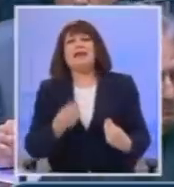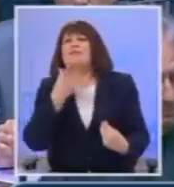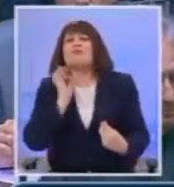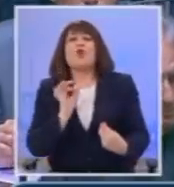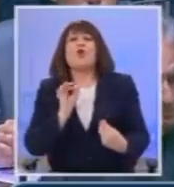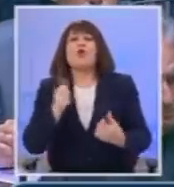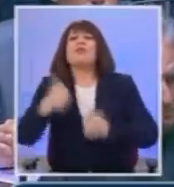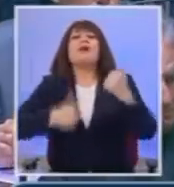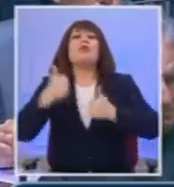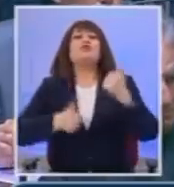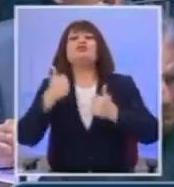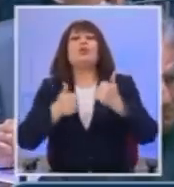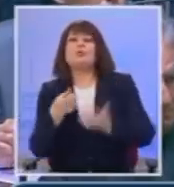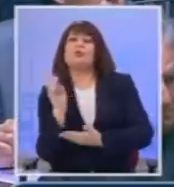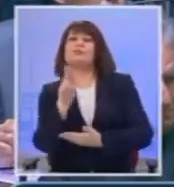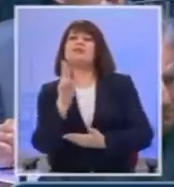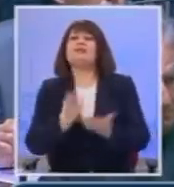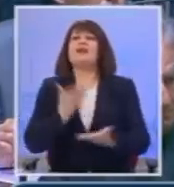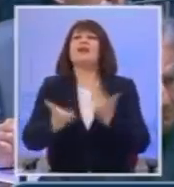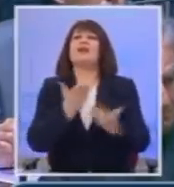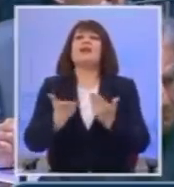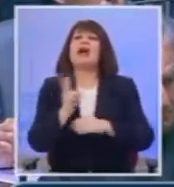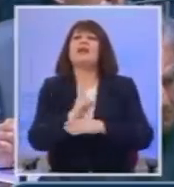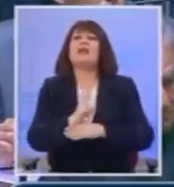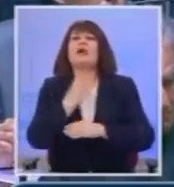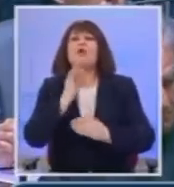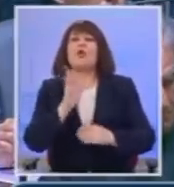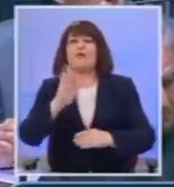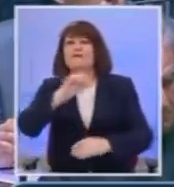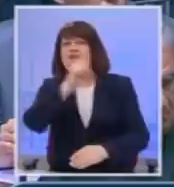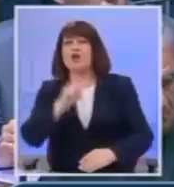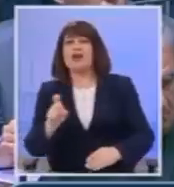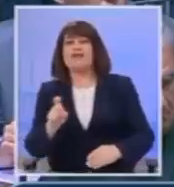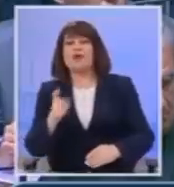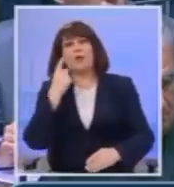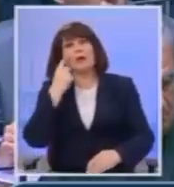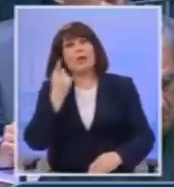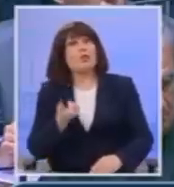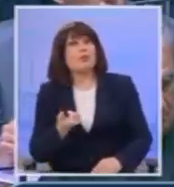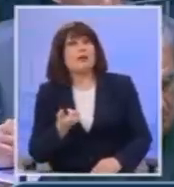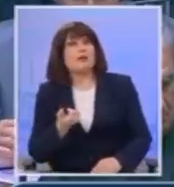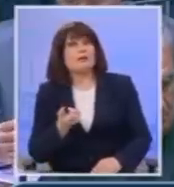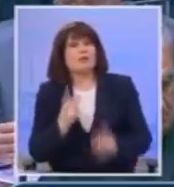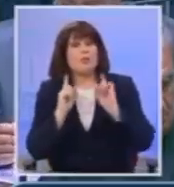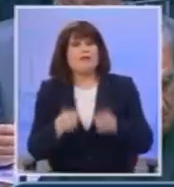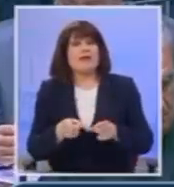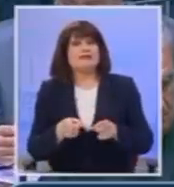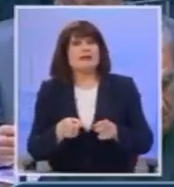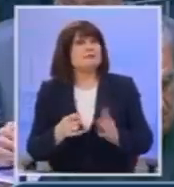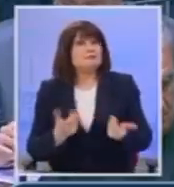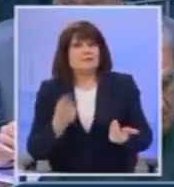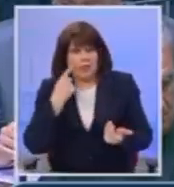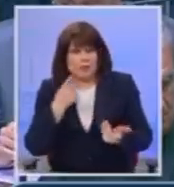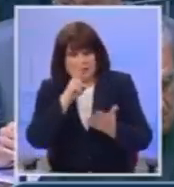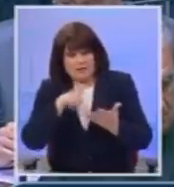το διαγωνισμό? Γιατί κάνατε το διαγωνισμό και γιατί δεν δίνετε τα βιογραφικά αυτών των ανθρώπων που διεκδίκησαν μία